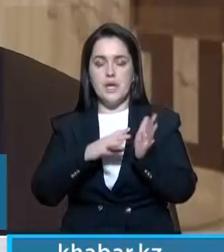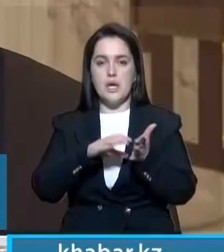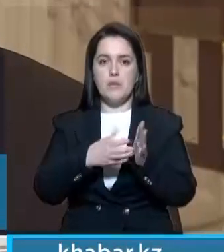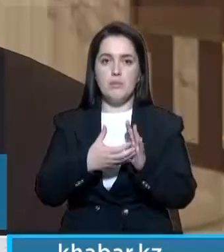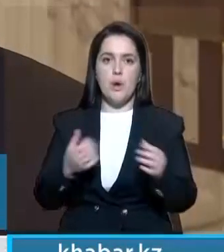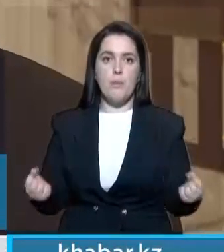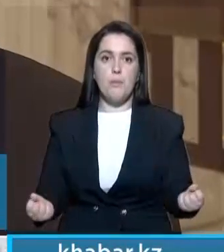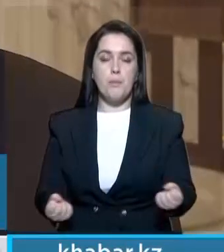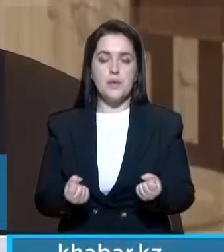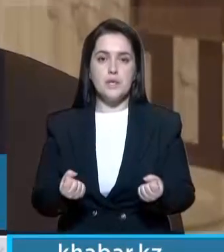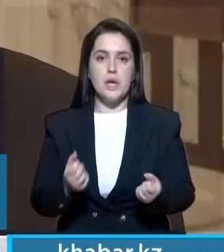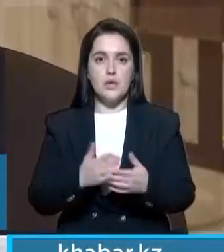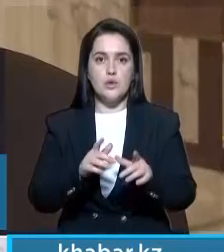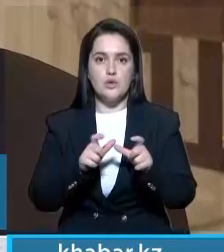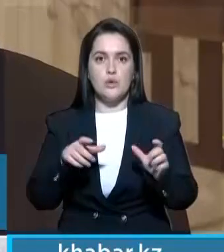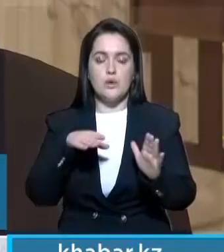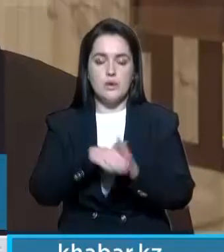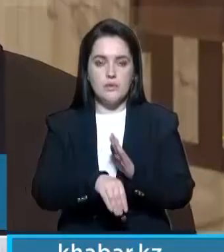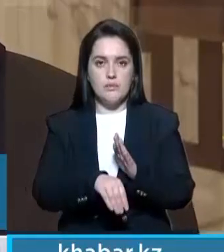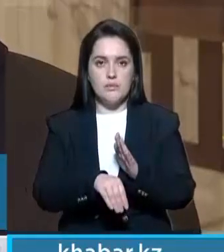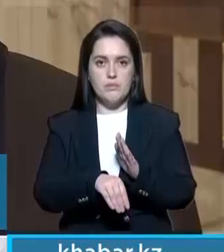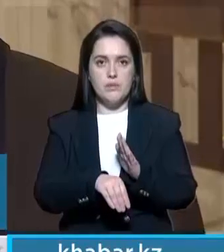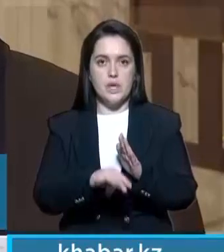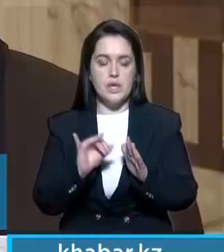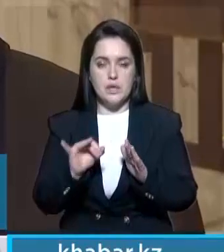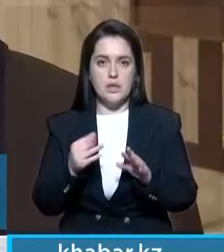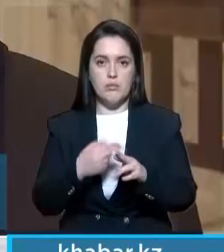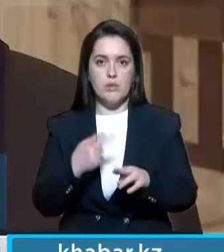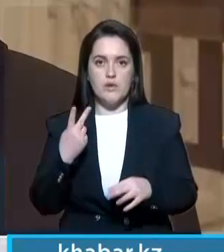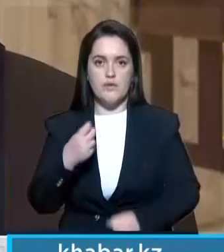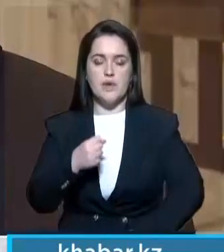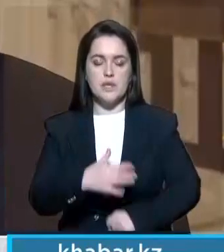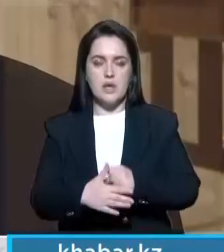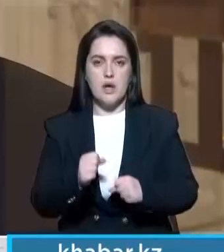поддержки инклюзии при школах и открыто 2 центра аутизма.